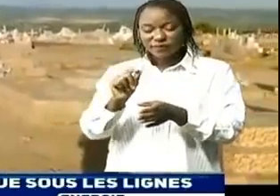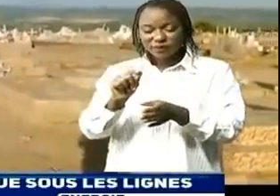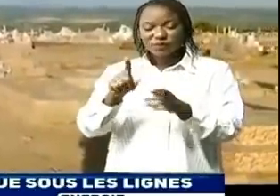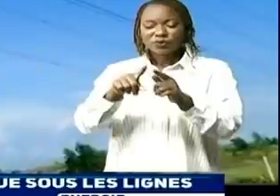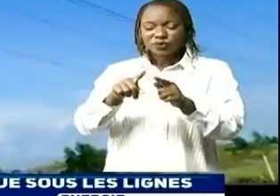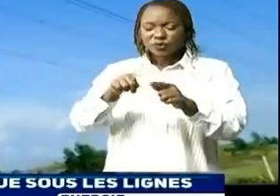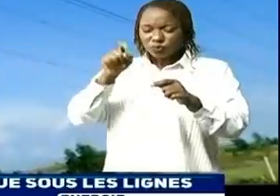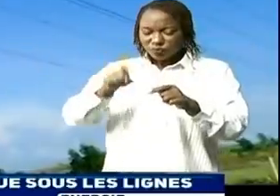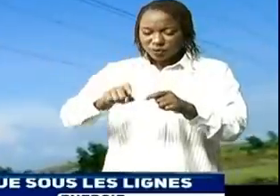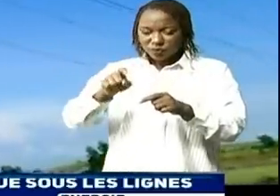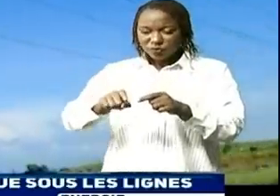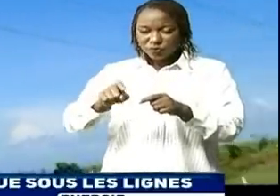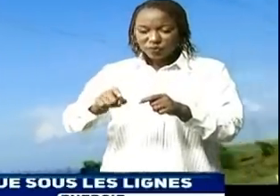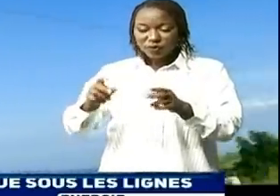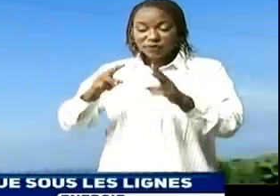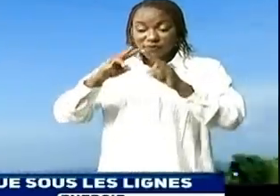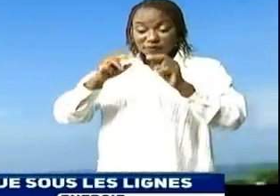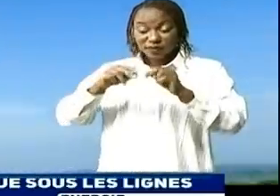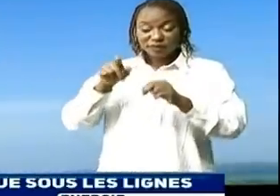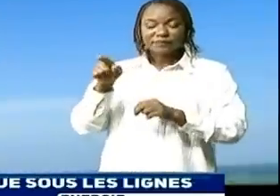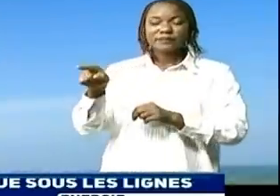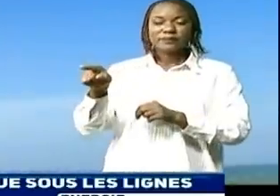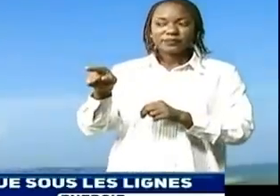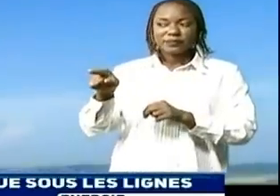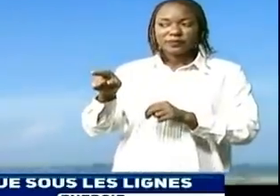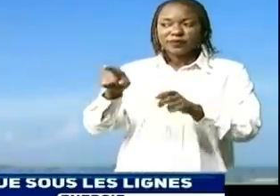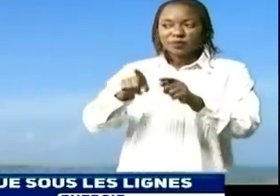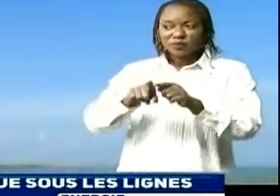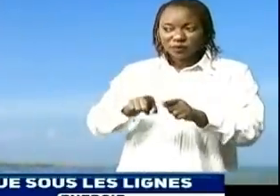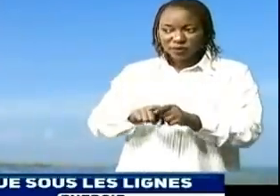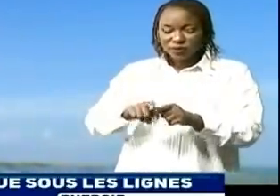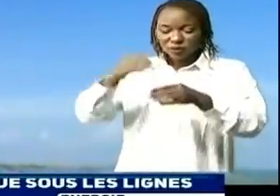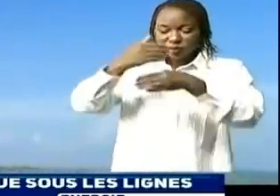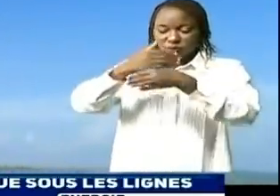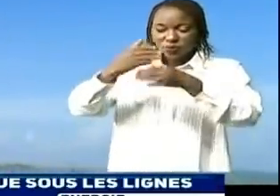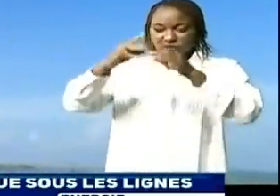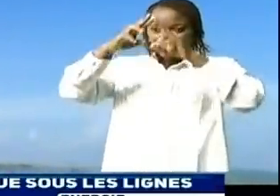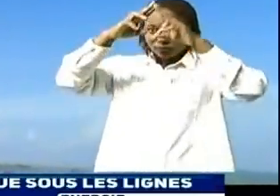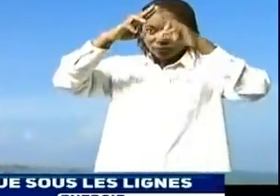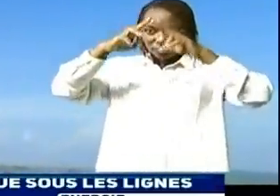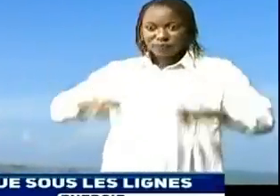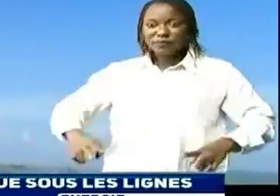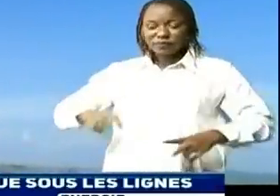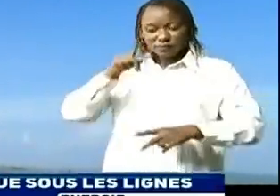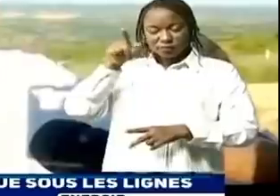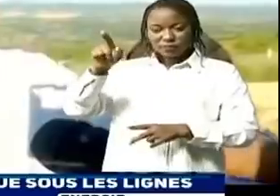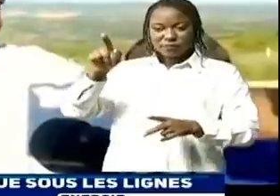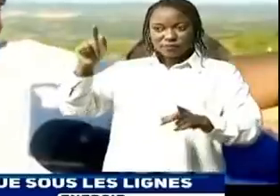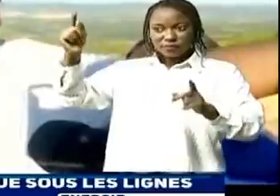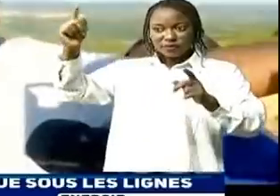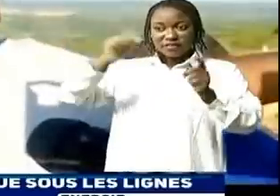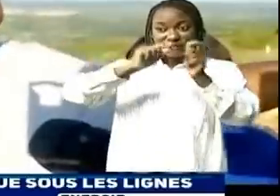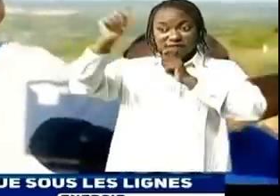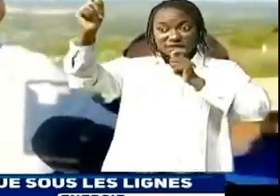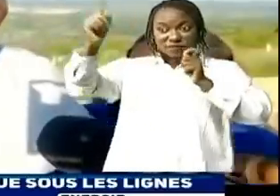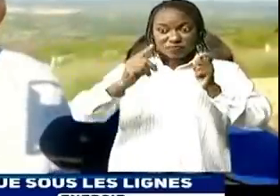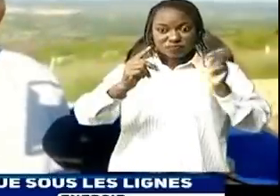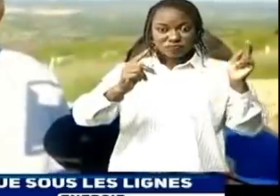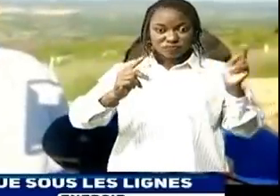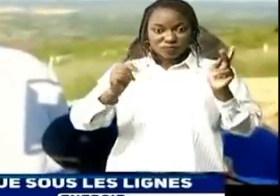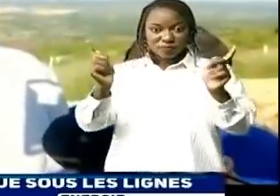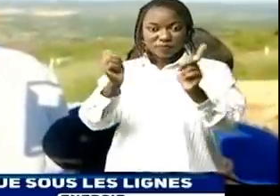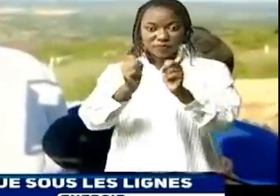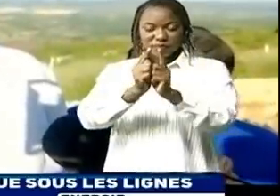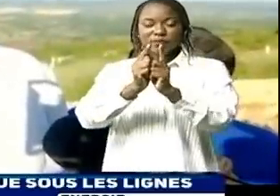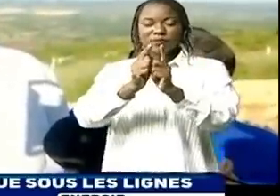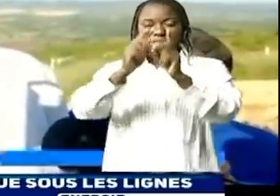poste à ce village ici. La ligne vient, on construit le poste et on raccorde ce poste-là. C'est fait que maintenant, là,